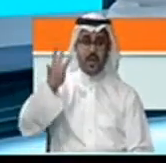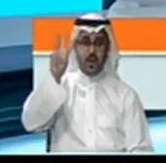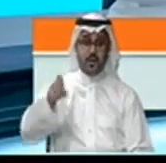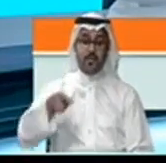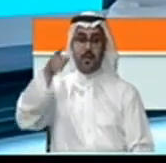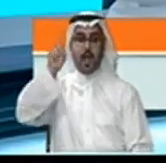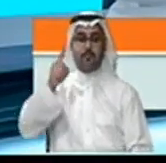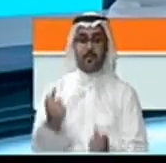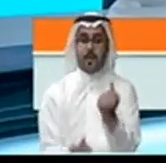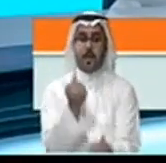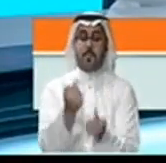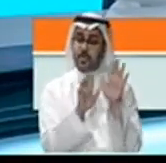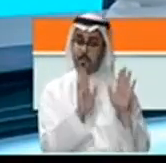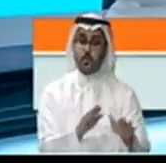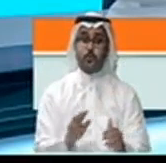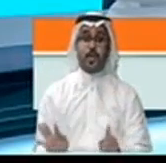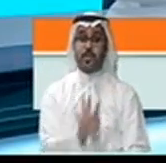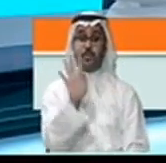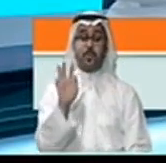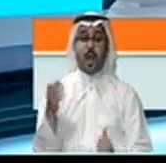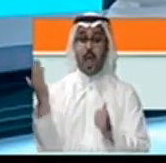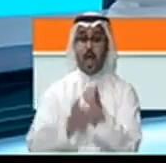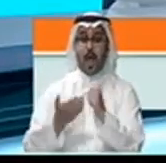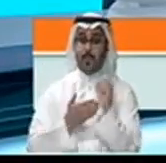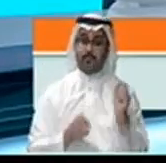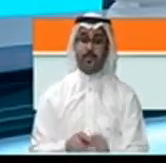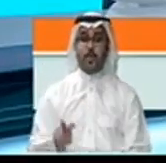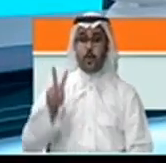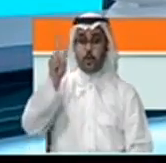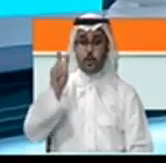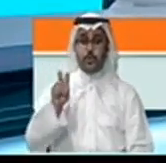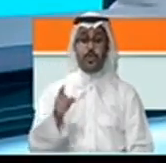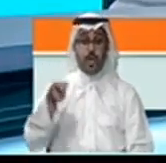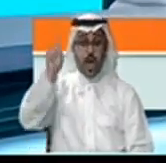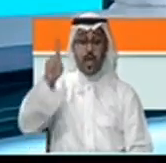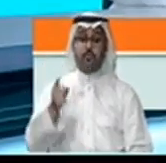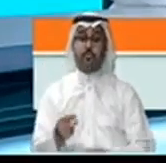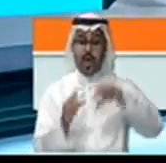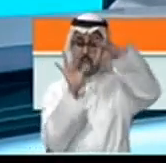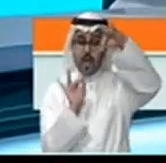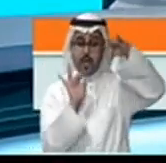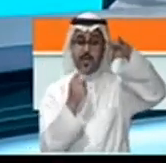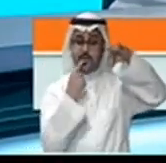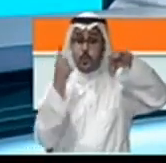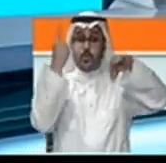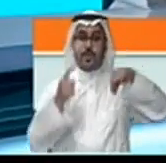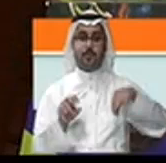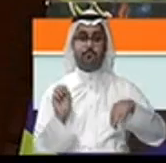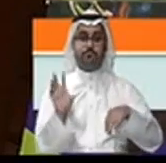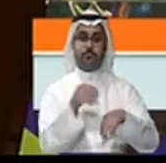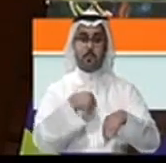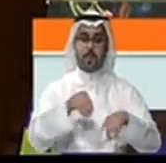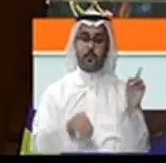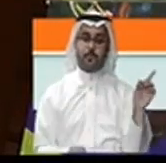38 ألف مزرعة نتيجة أو تنتج 20 ألف طن من محصول العنب سنويا. نتابع.